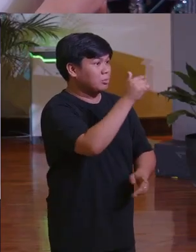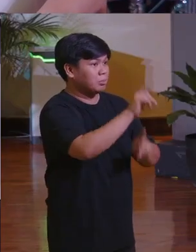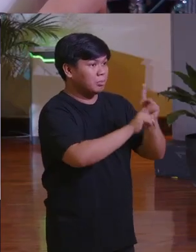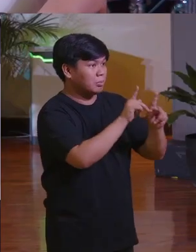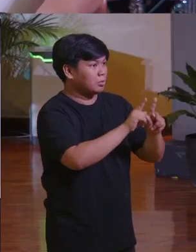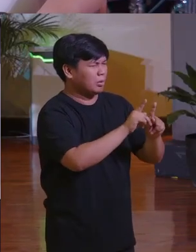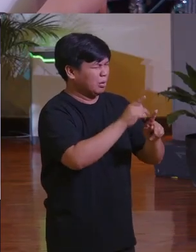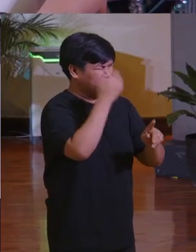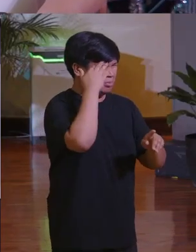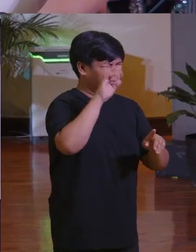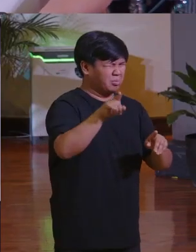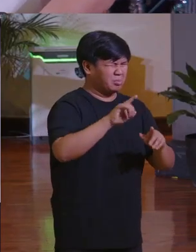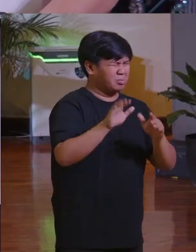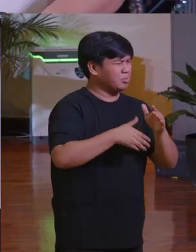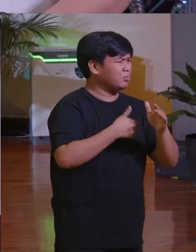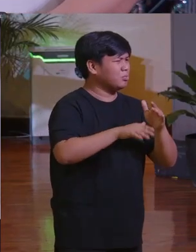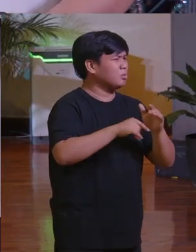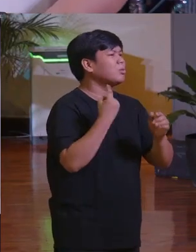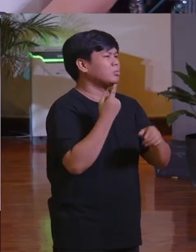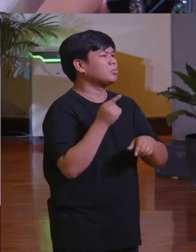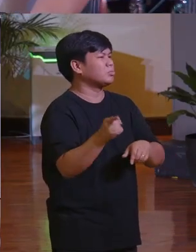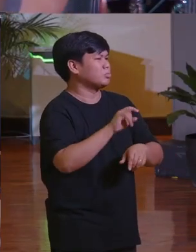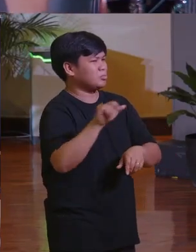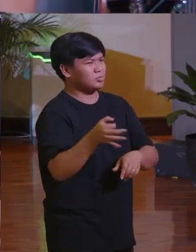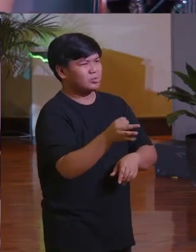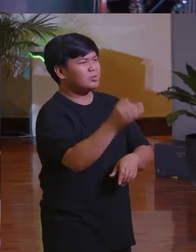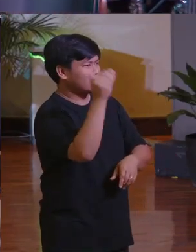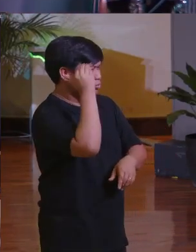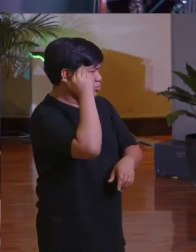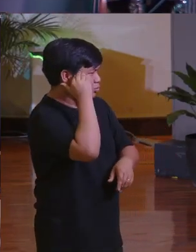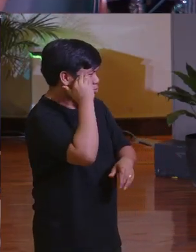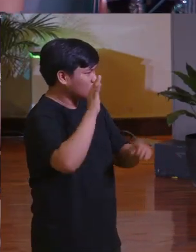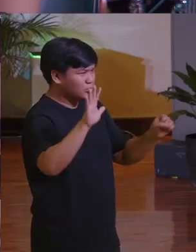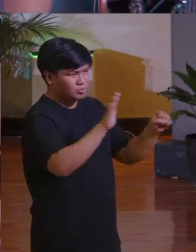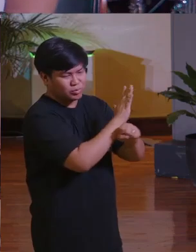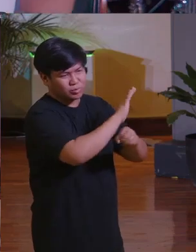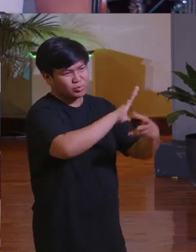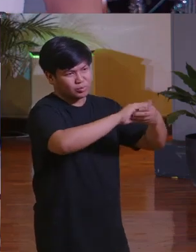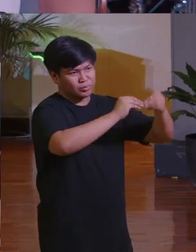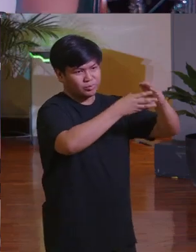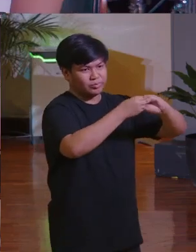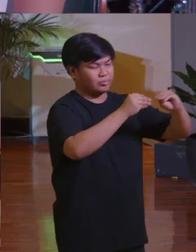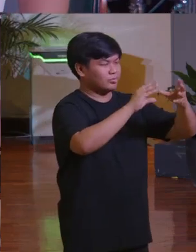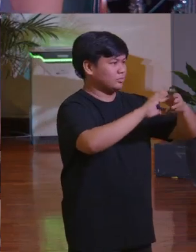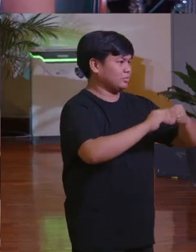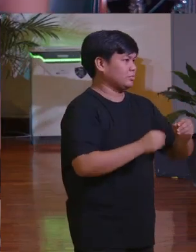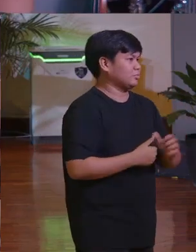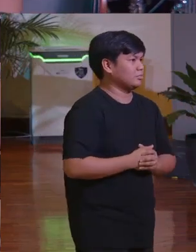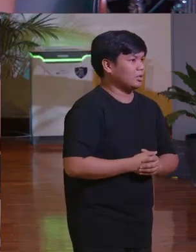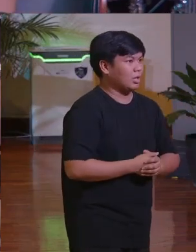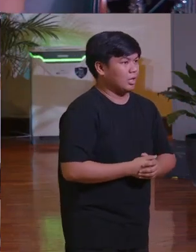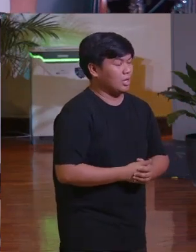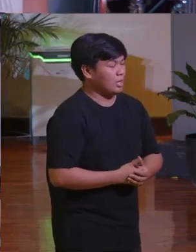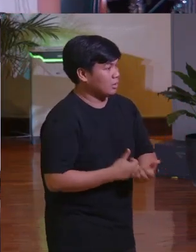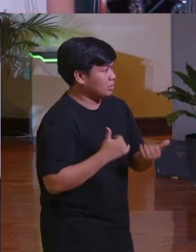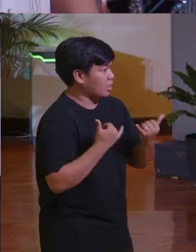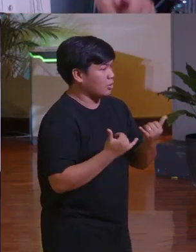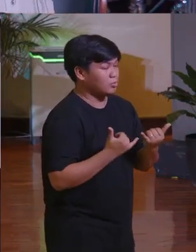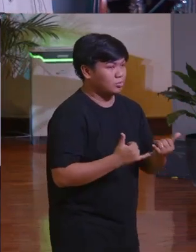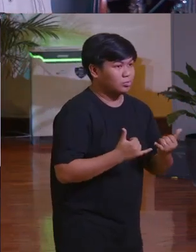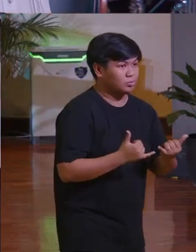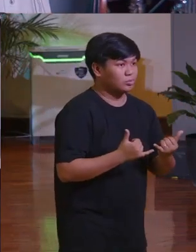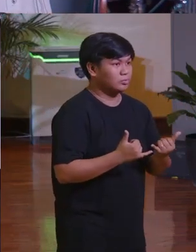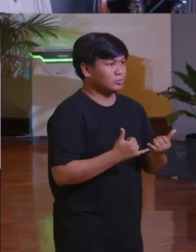Si Jonah lang ang maaaring sumulat nito. Ang nakakatuwa doon, hindi maganda